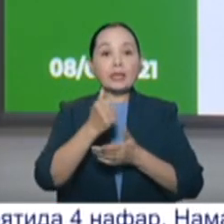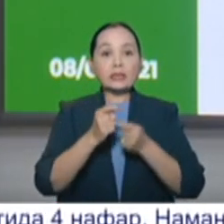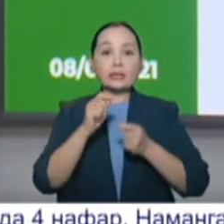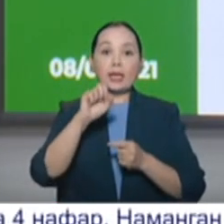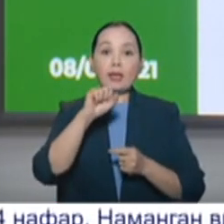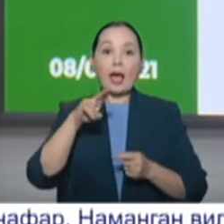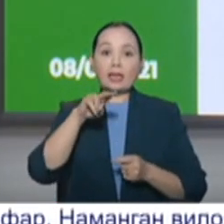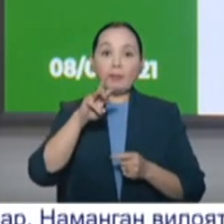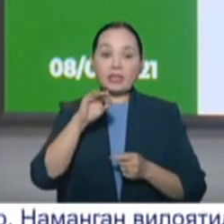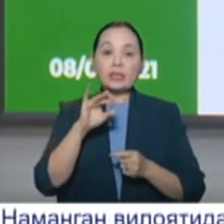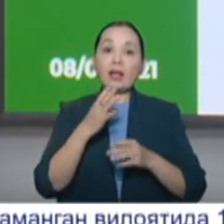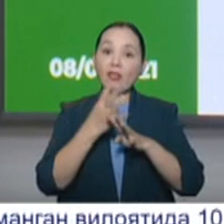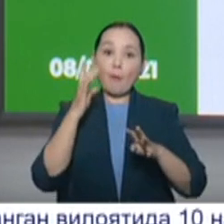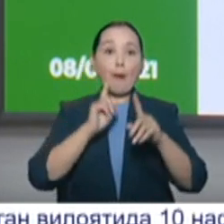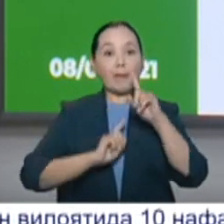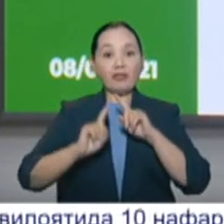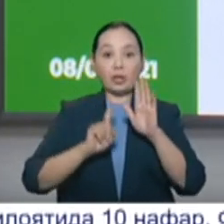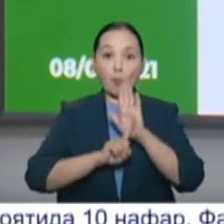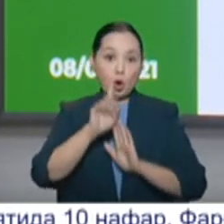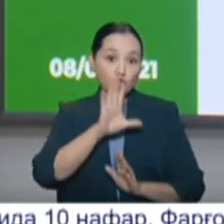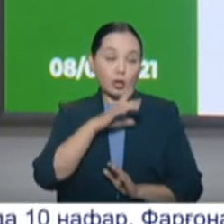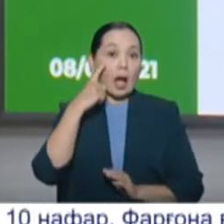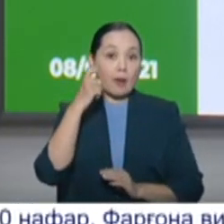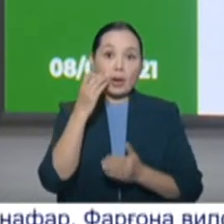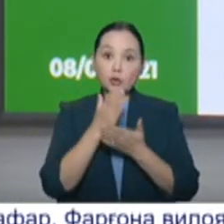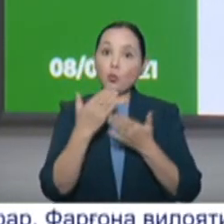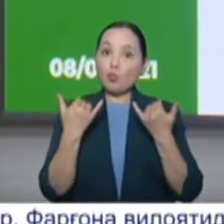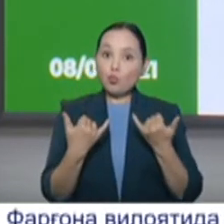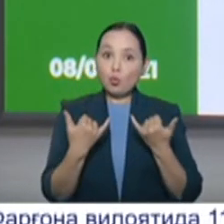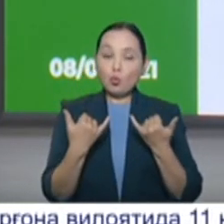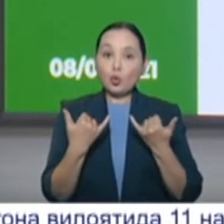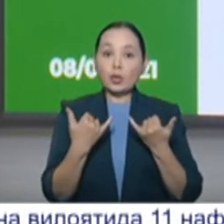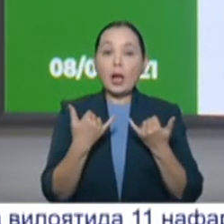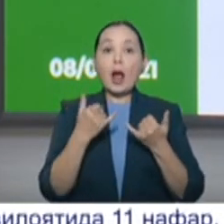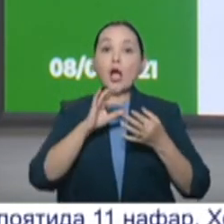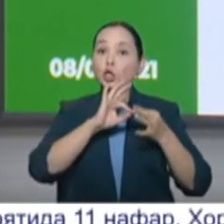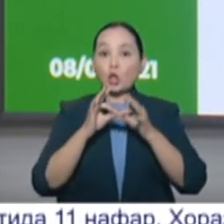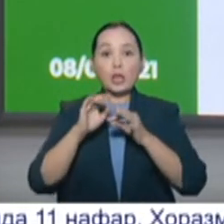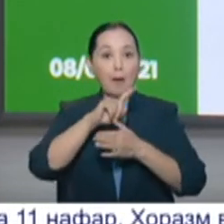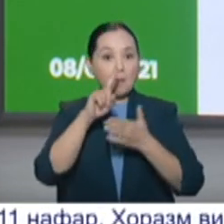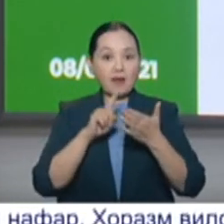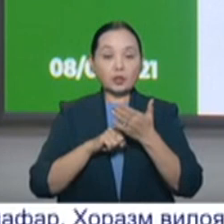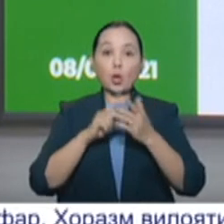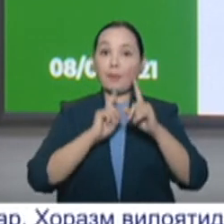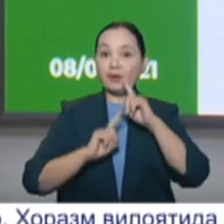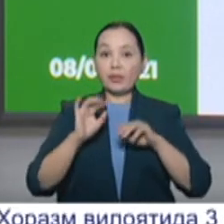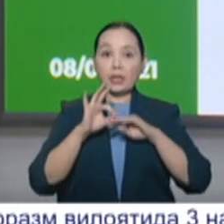agentligida navbatdagi brifingni boshlaymiz. Xabaringiz bor, bugun dolzarb mavzularda brifinglar davom